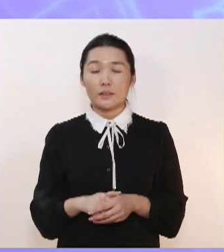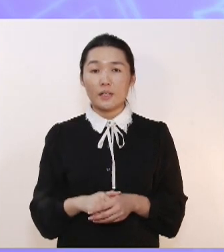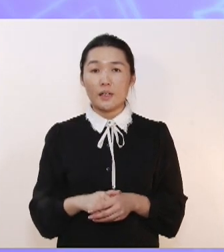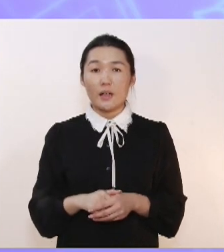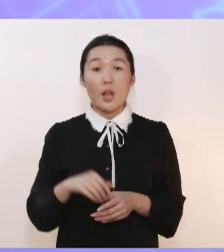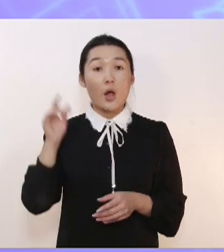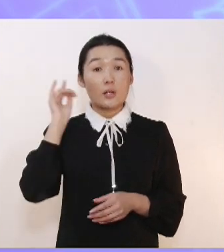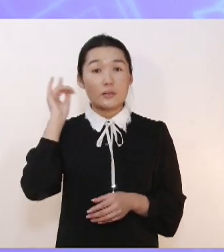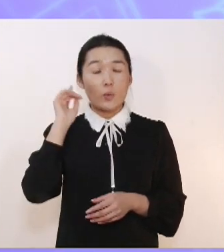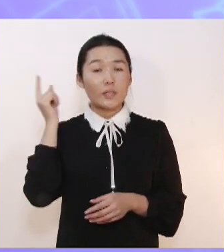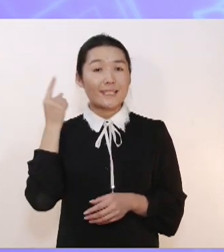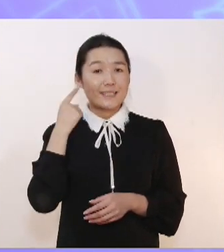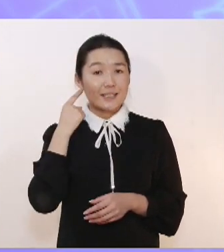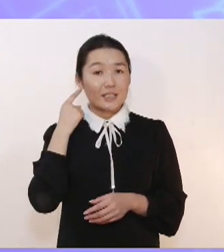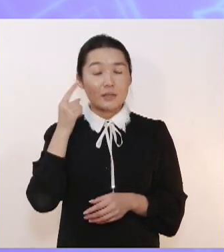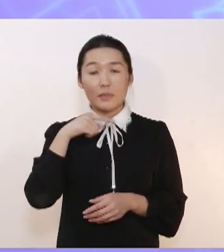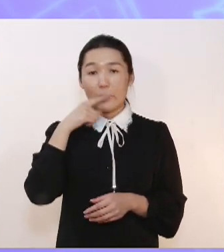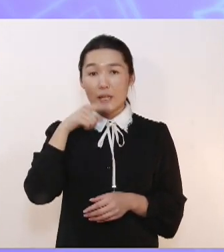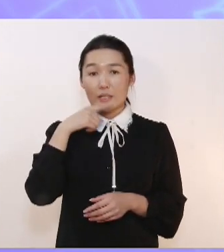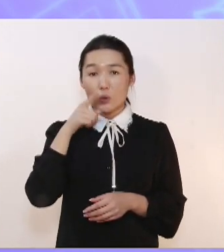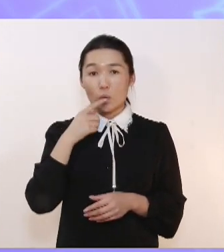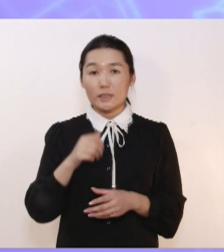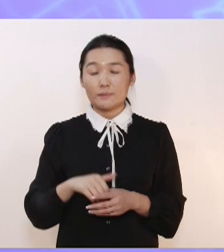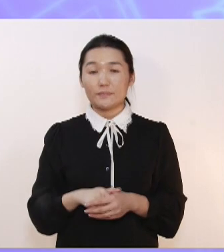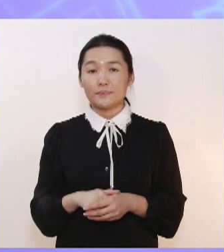Звуки слышим и произносим.